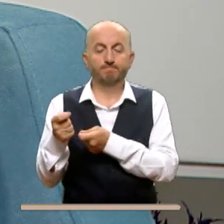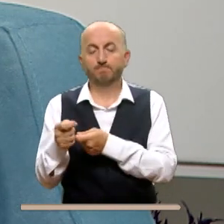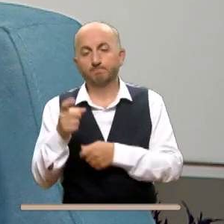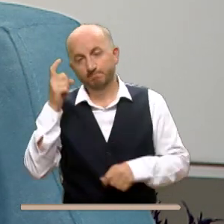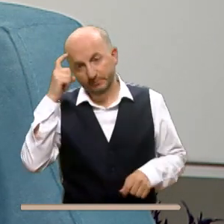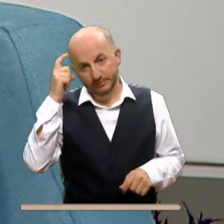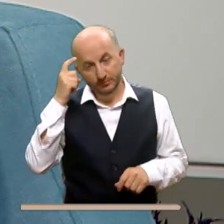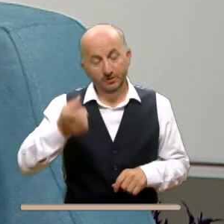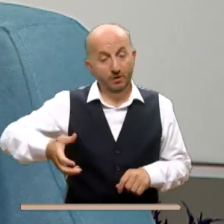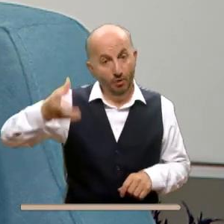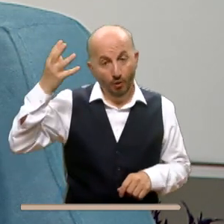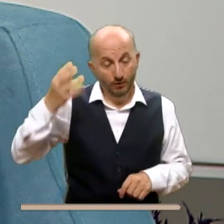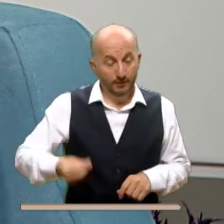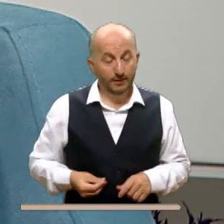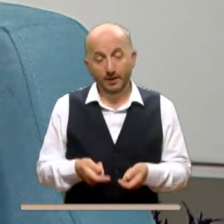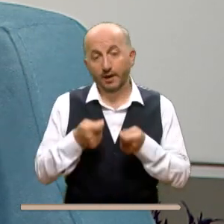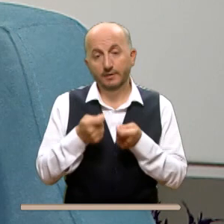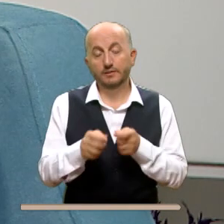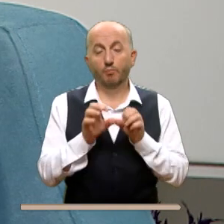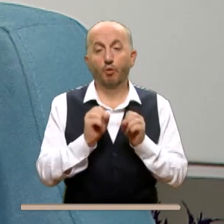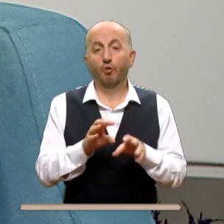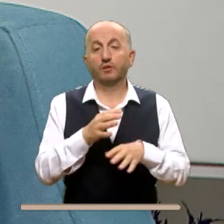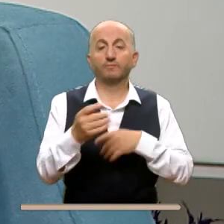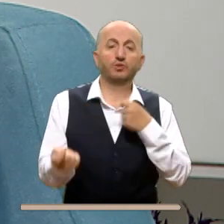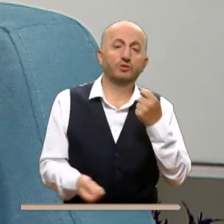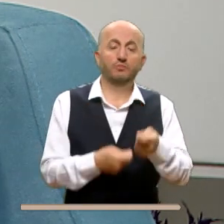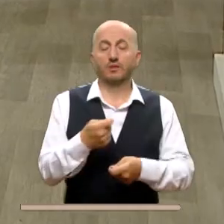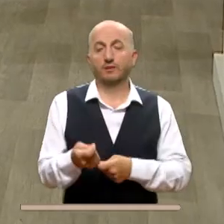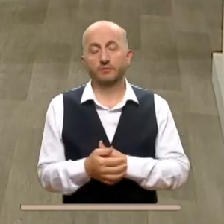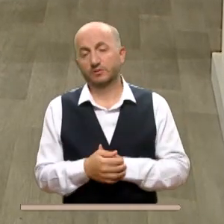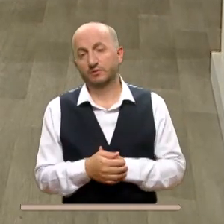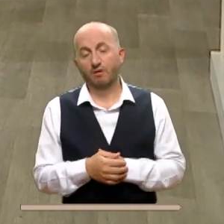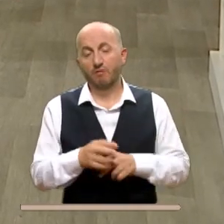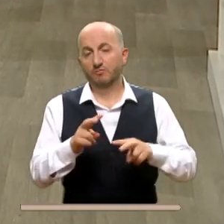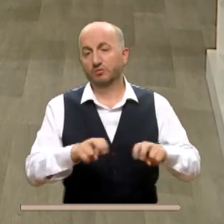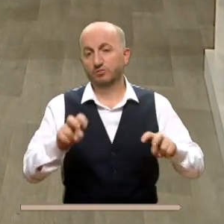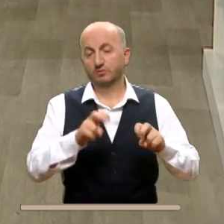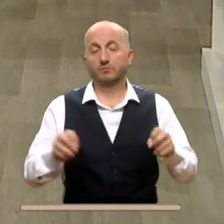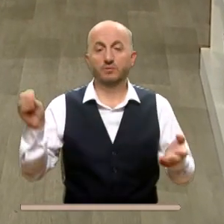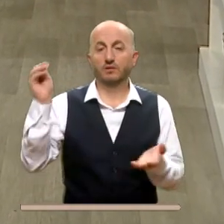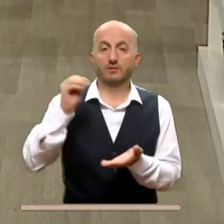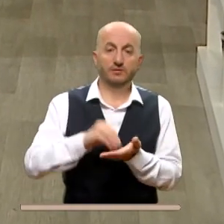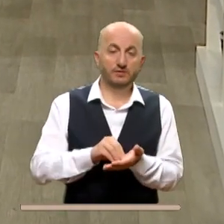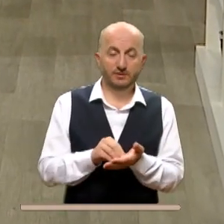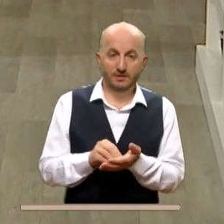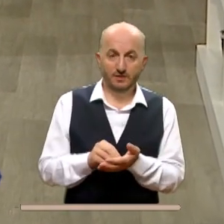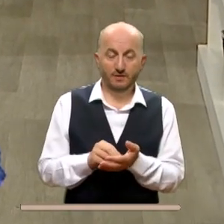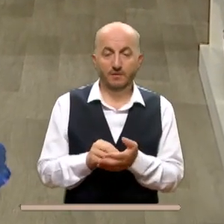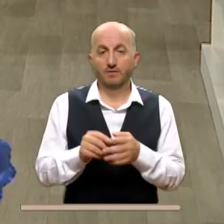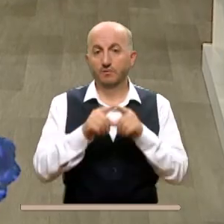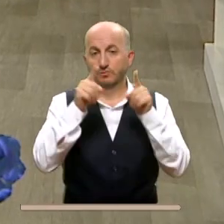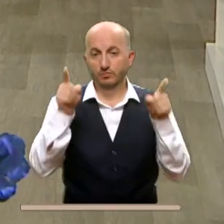bilimsel manada eğitim öğretim faaliyetleriyle, bilimsel araştırmalara katkısıyla, efendim